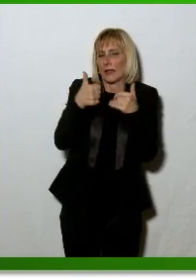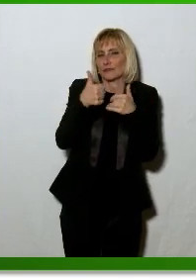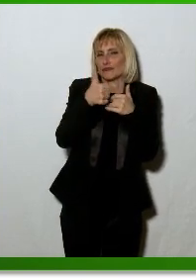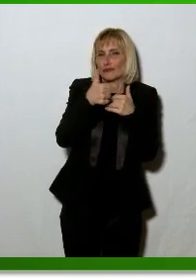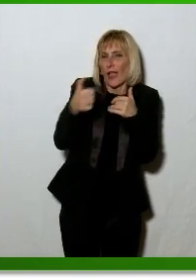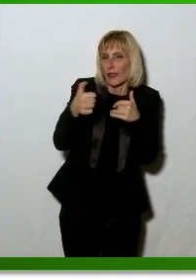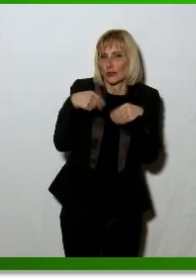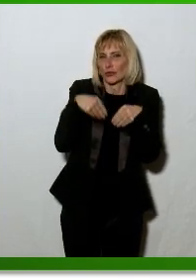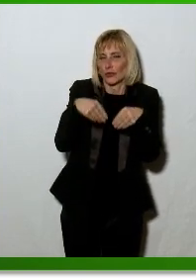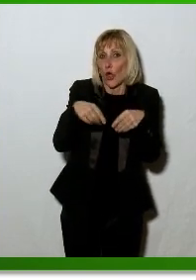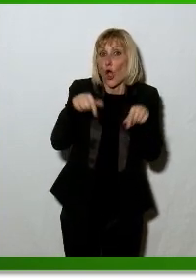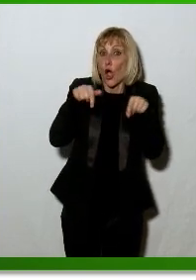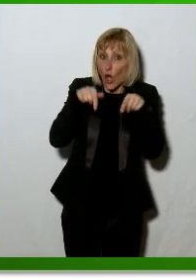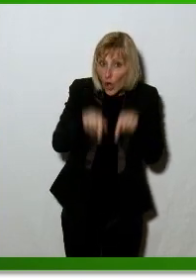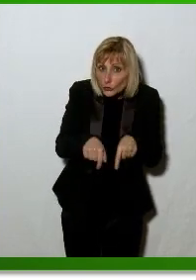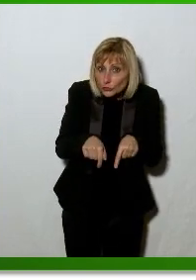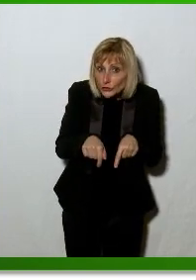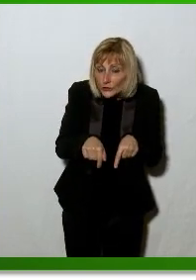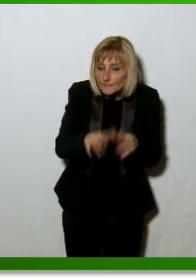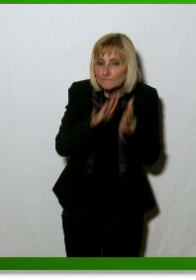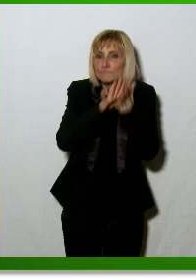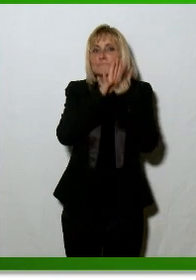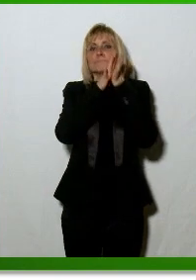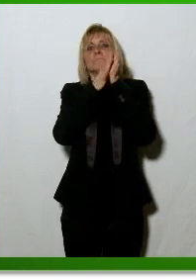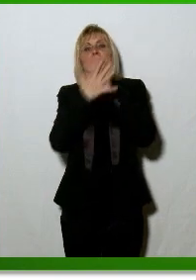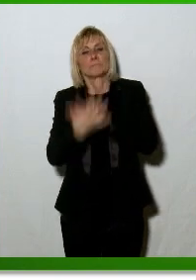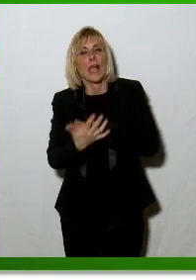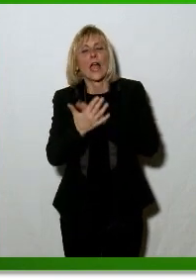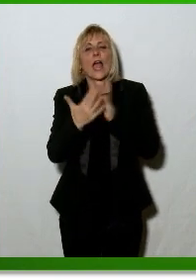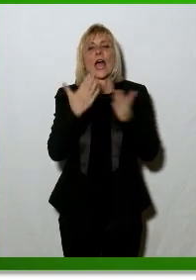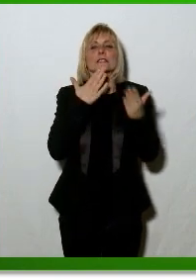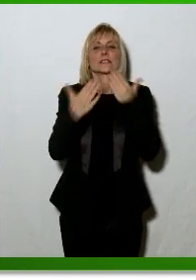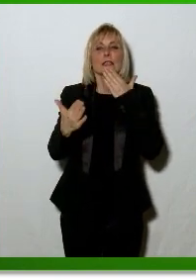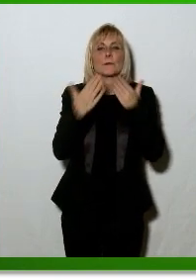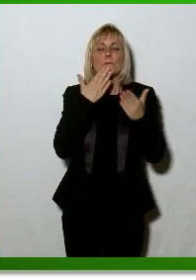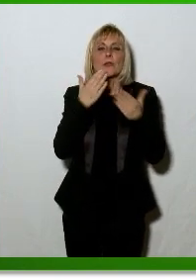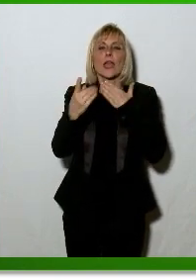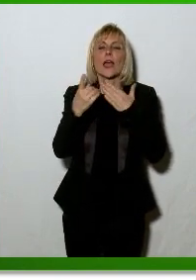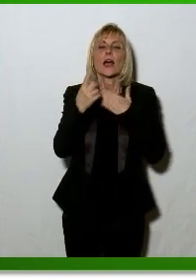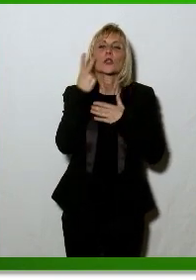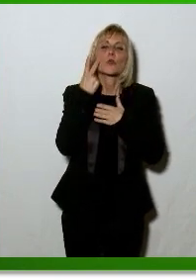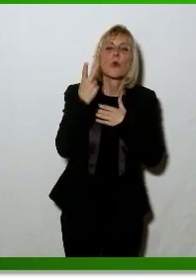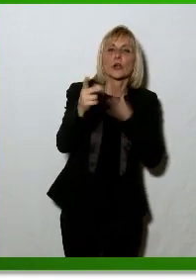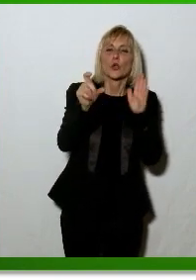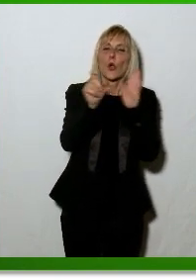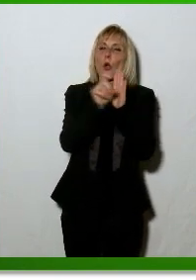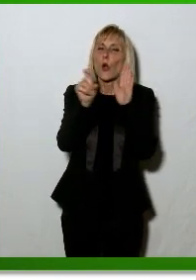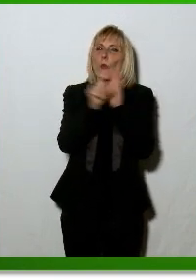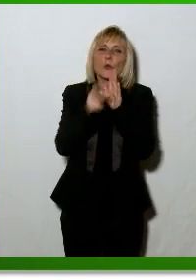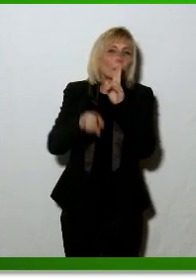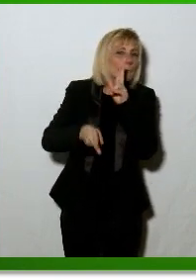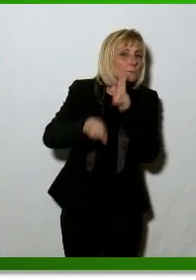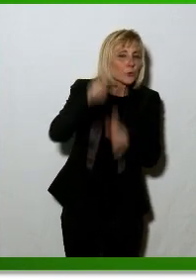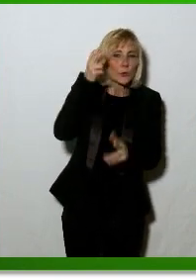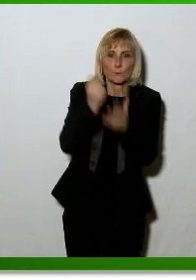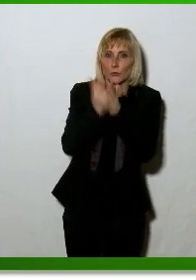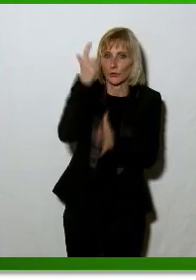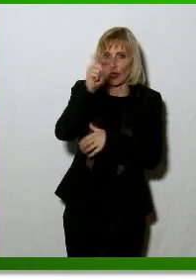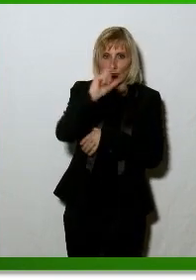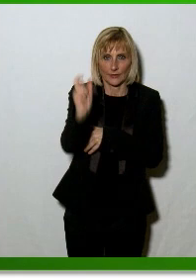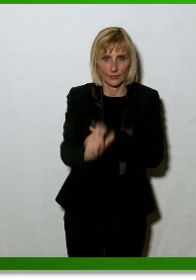oggi l'assemblea è diventato uno degli eventi rivolti ai comuni in assoluto tra i più importanti in